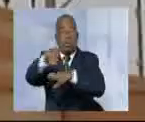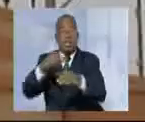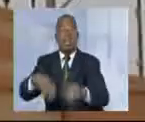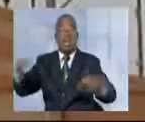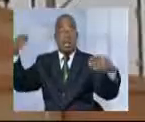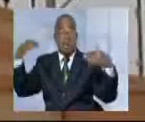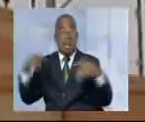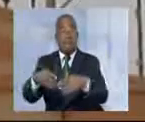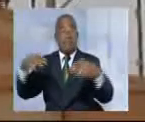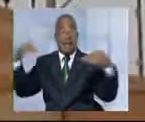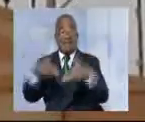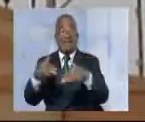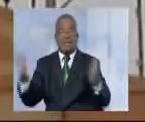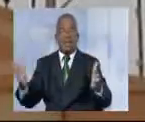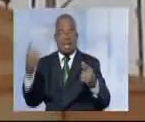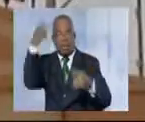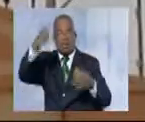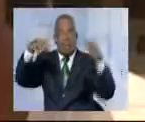avec soulagement.